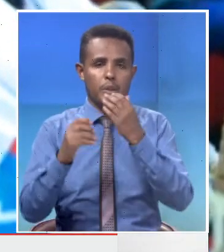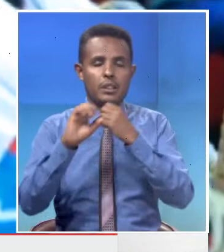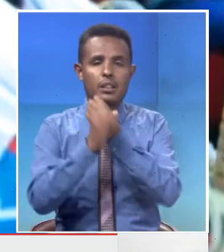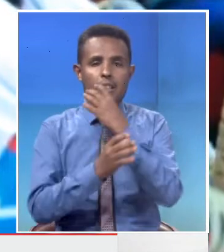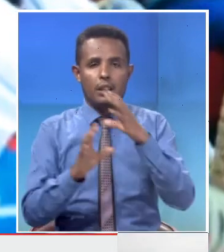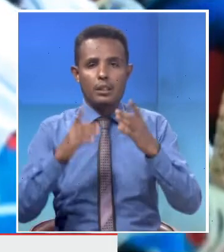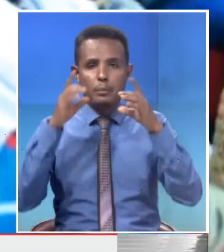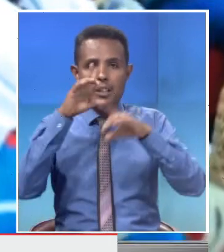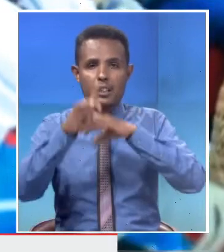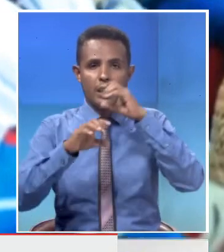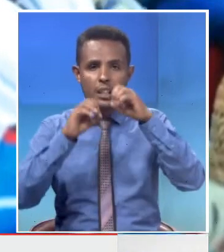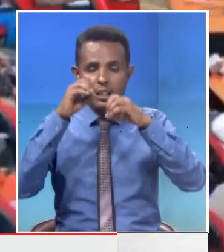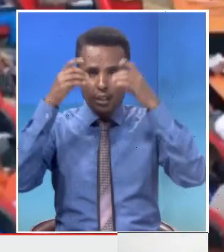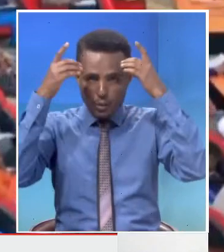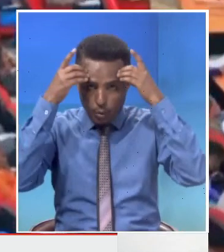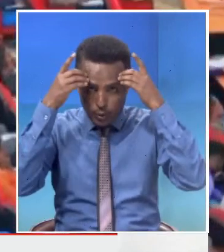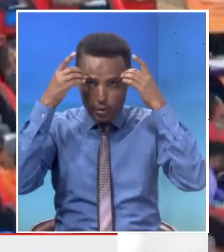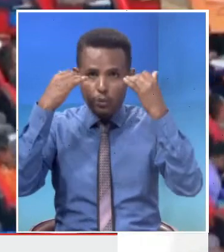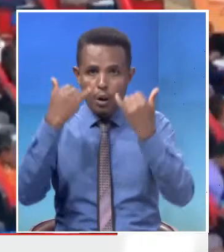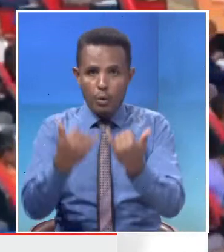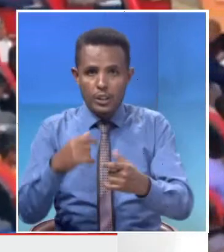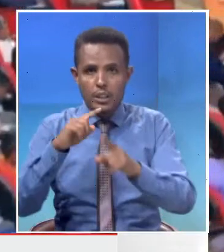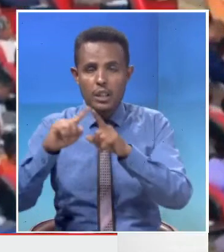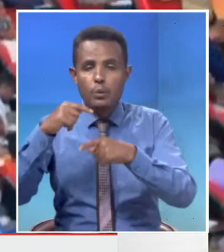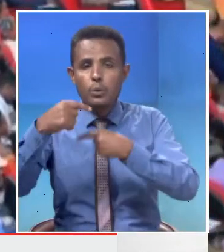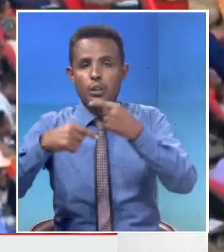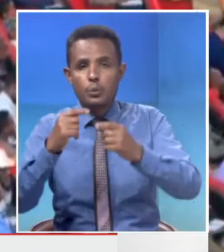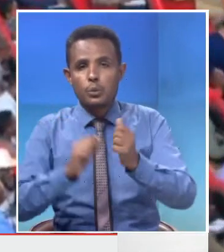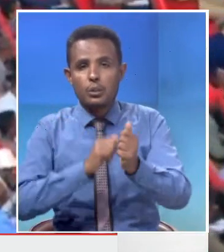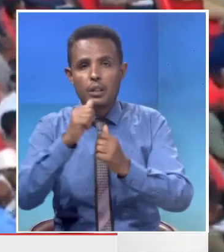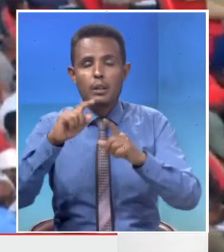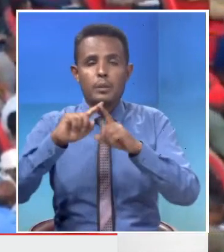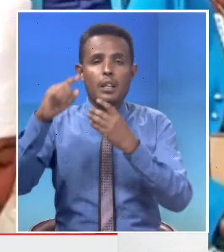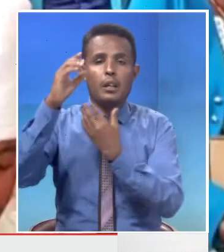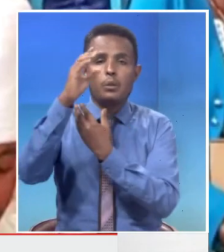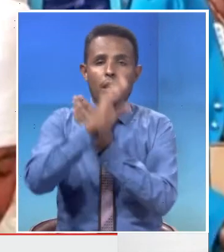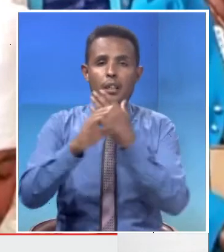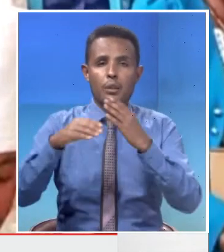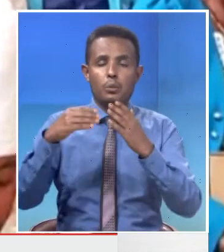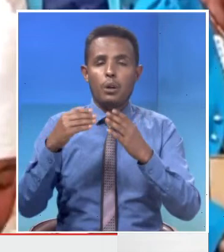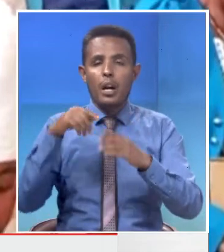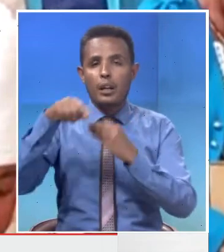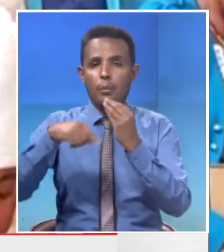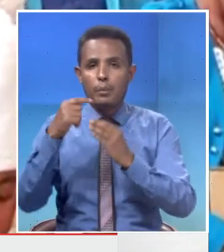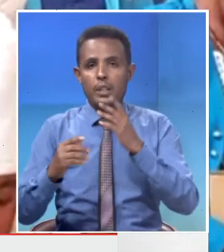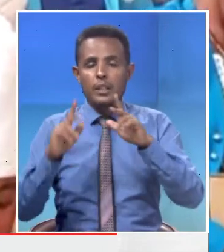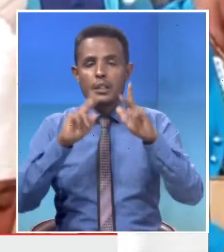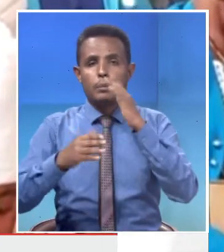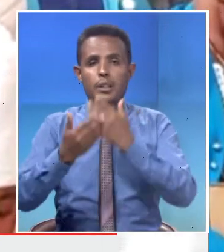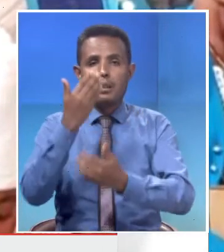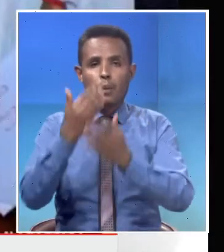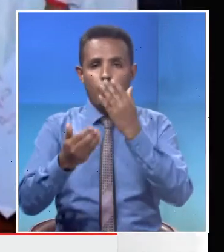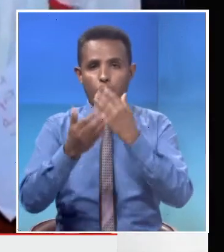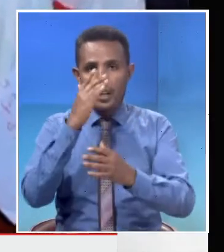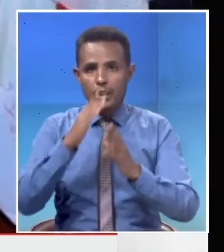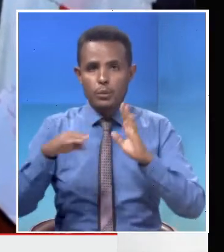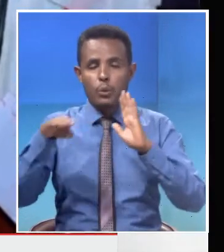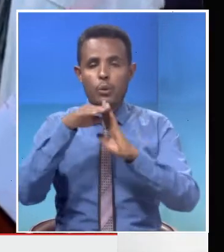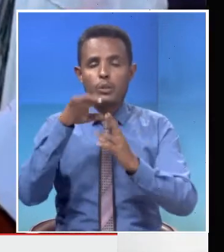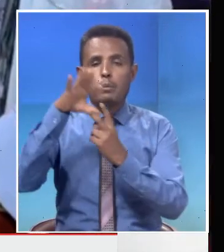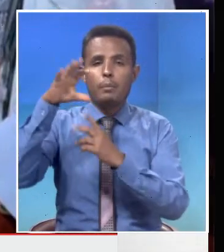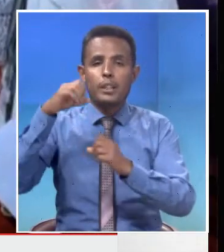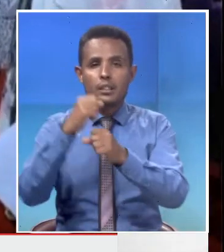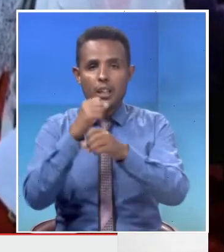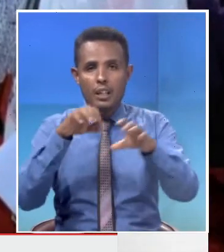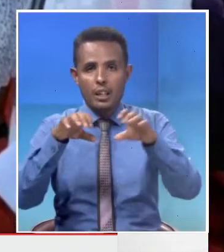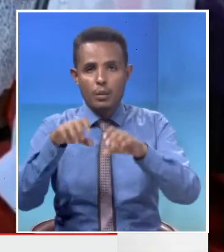ኮሚሽኑ አሁን ላይ የተለያዩ ሂደቶችን አልፎ በተለያዩ የሀገሪቱ አካባቢዎች ህዝብን የማወያየትና ተወካዮችን የመምረጥ ስራ እየሰራ